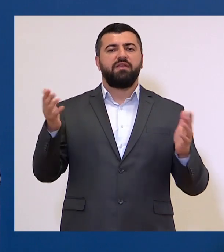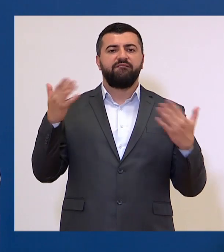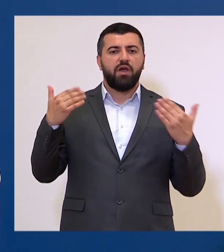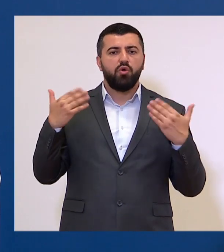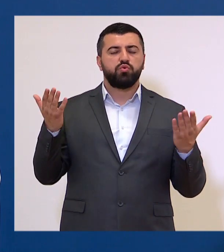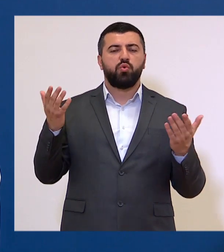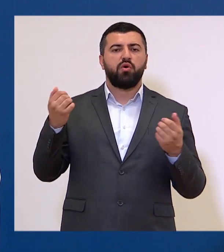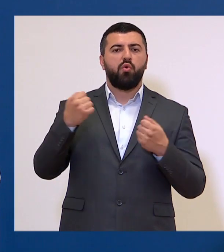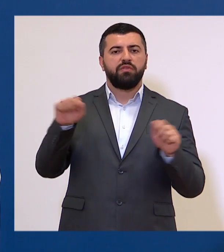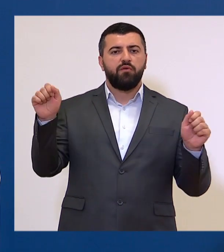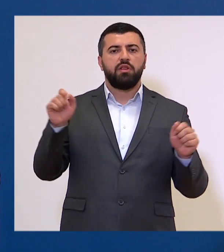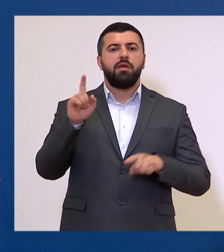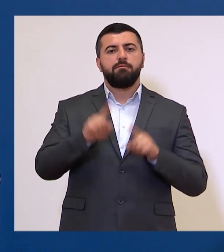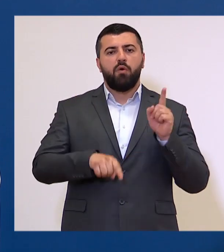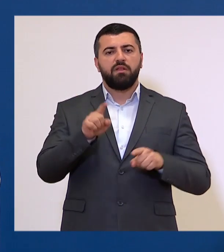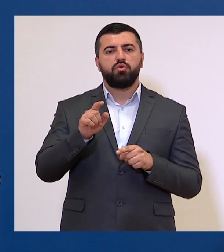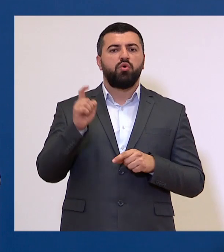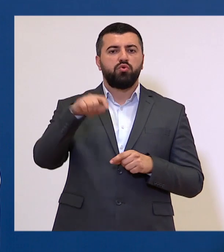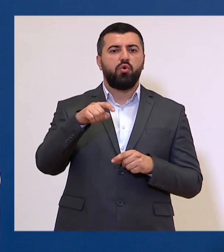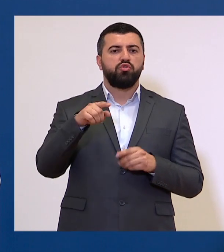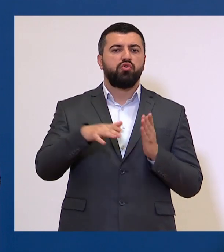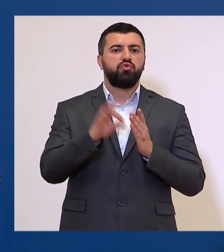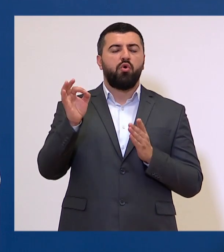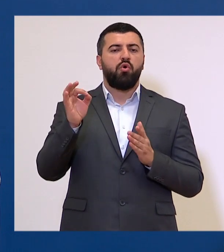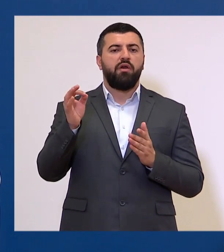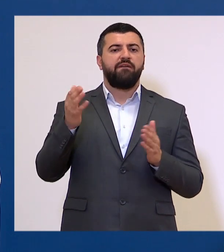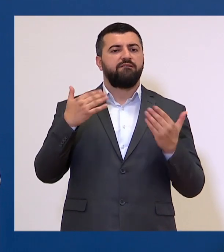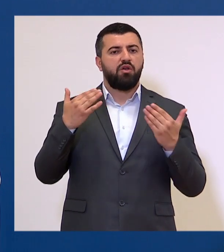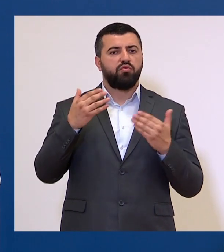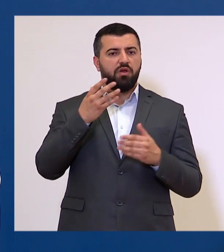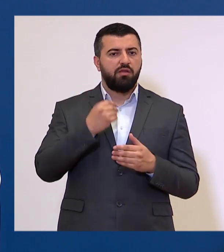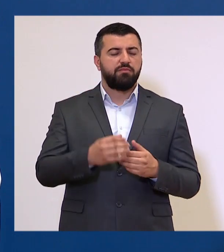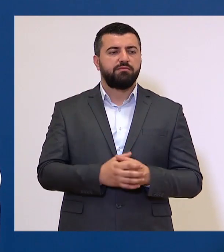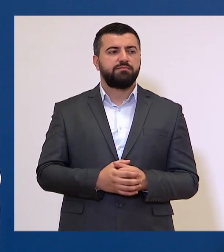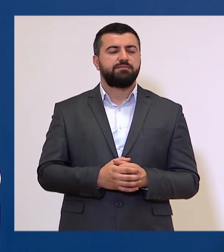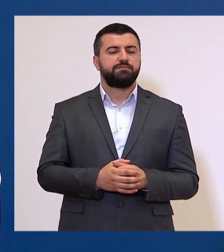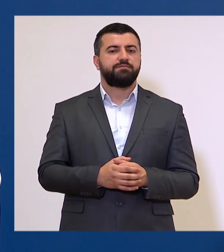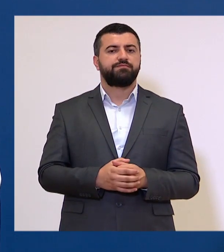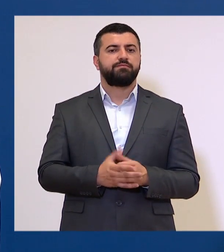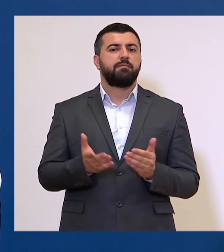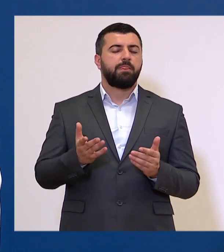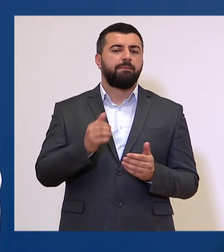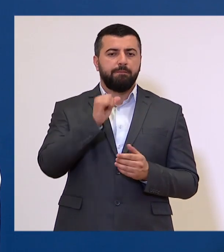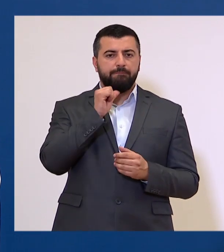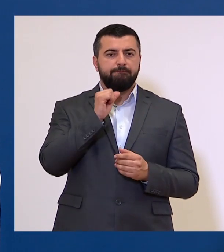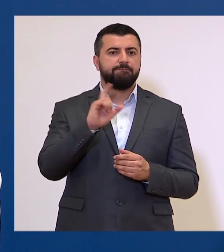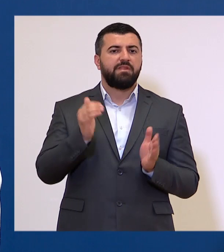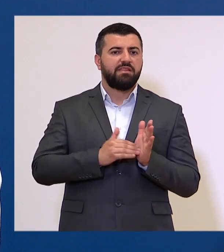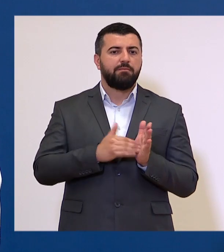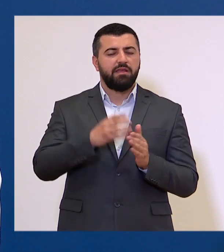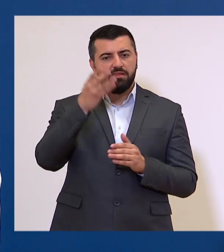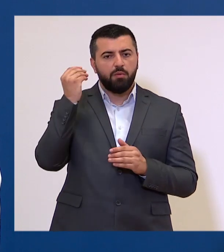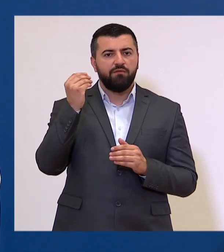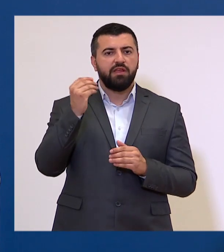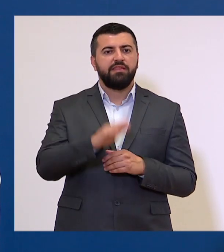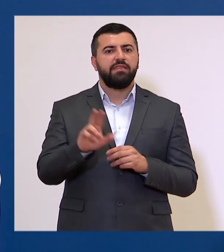se omogući i da povremeno dođu do svežeg vazduha. Naravno, ne treba